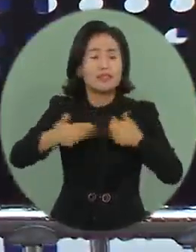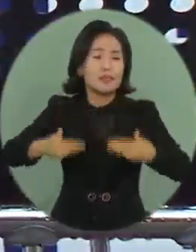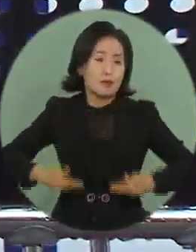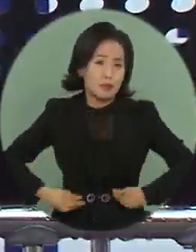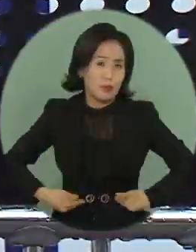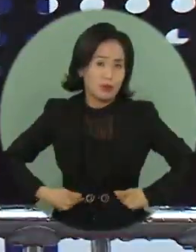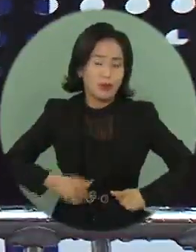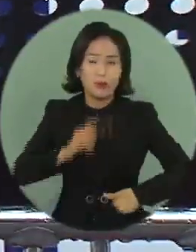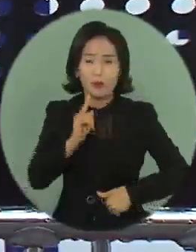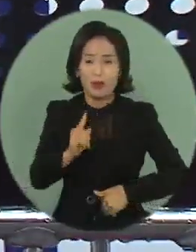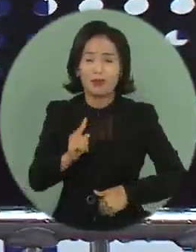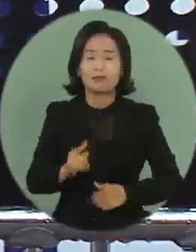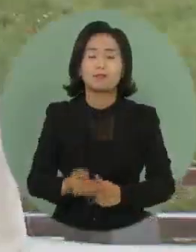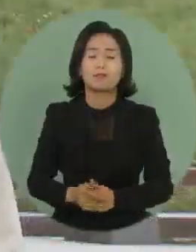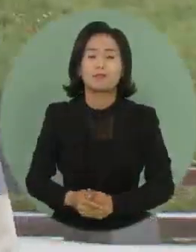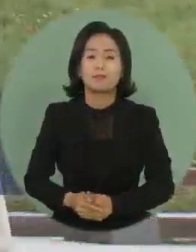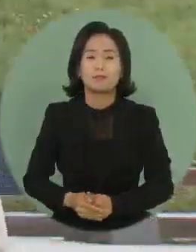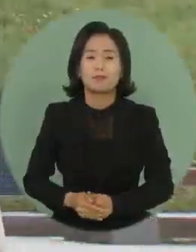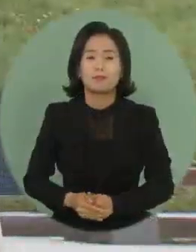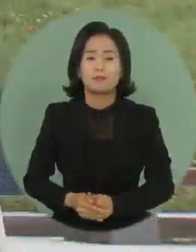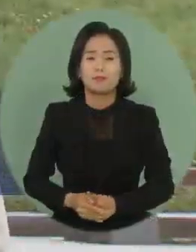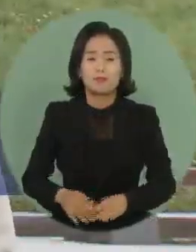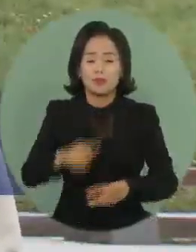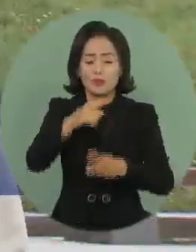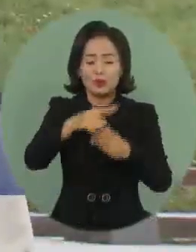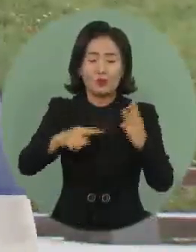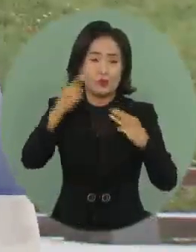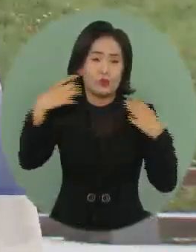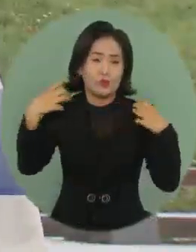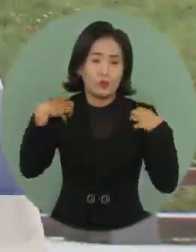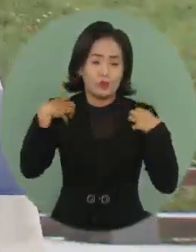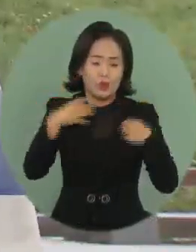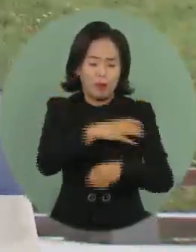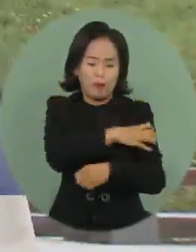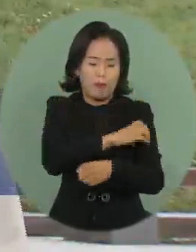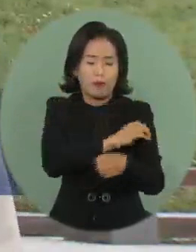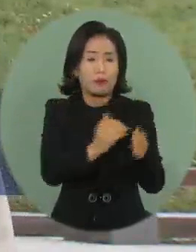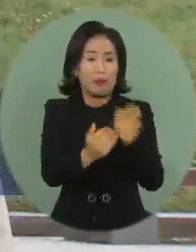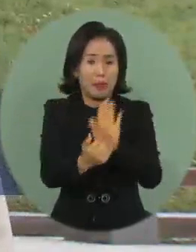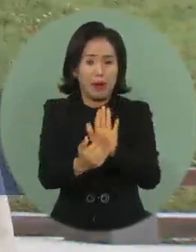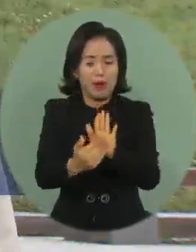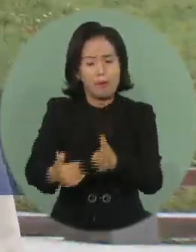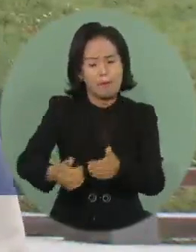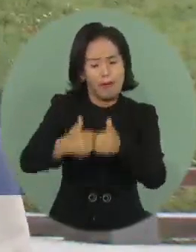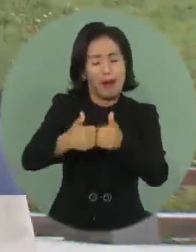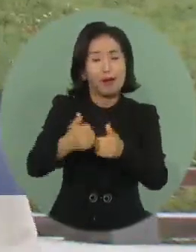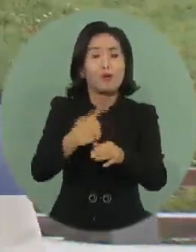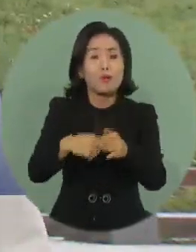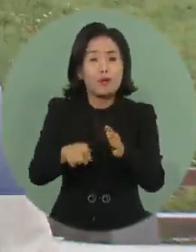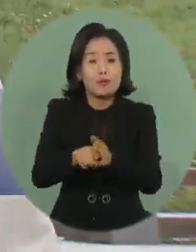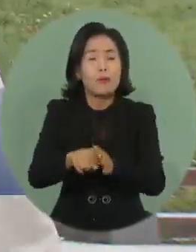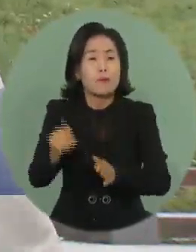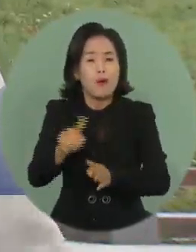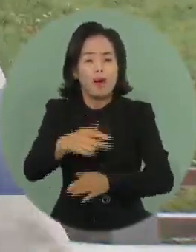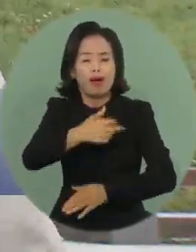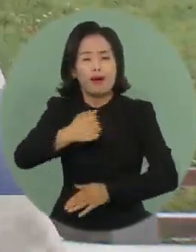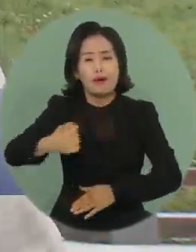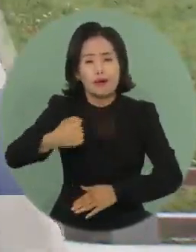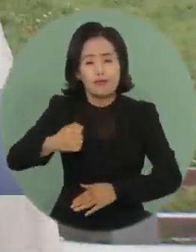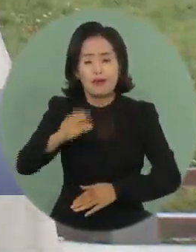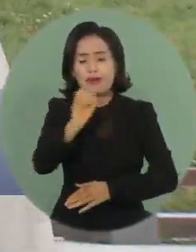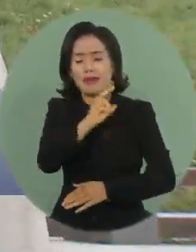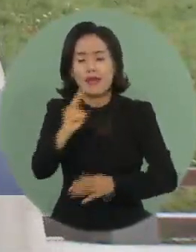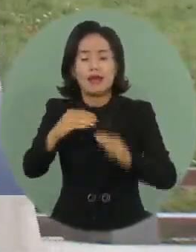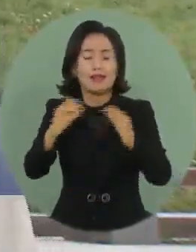지지가 필요하다고 강조합니다. 윤석열 정부의 독주를 막고 견제하기 위해서는 강력한 야당이